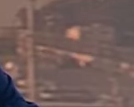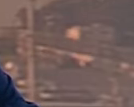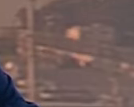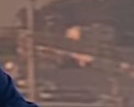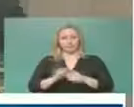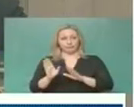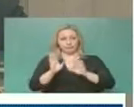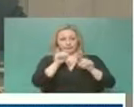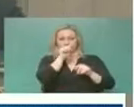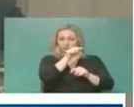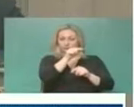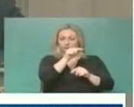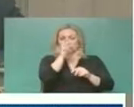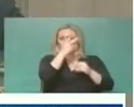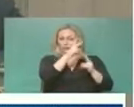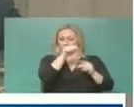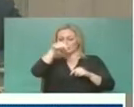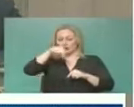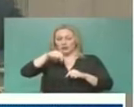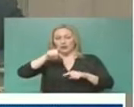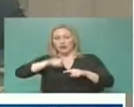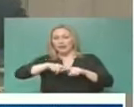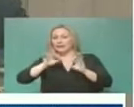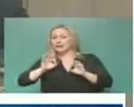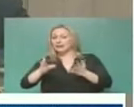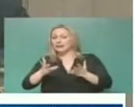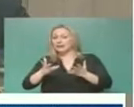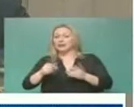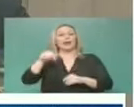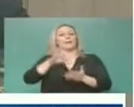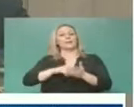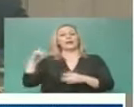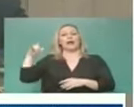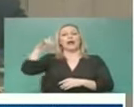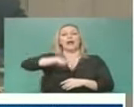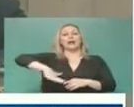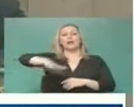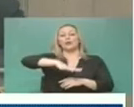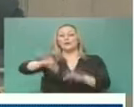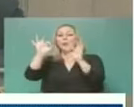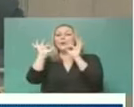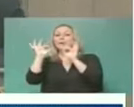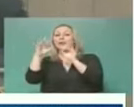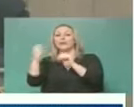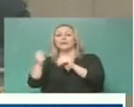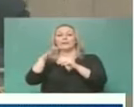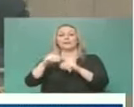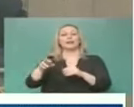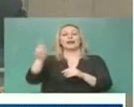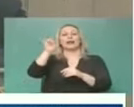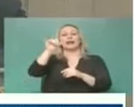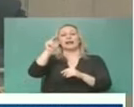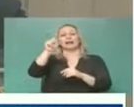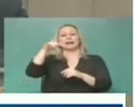έγινε γνωστό. Μπορείτε να μας το επαναλάβετε, σας παρακαλώ. Ποιο? Το θέμα, τι είπατε για το αεροδρόμιο μας, το αεροδρόμιο